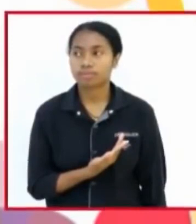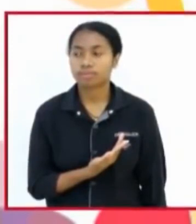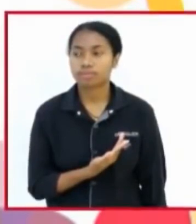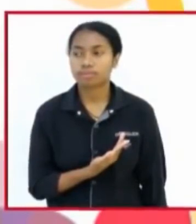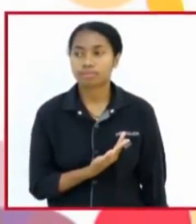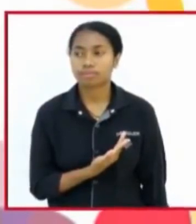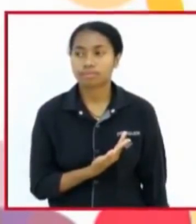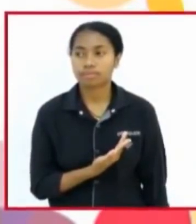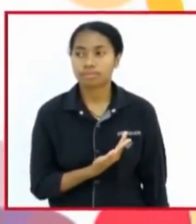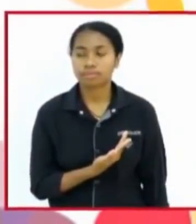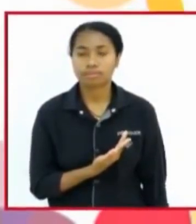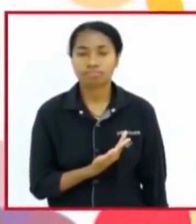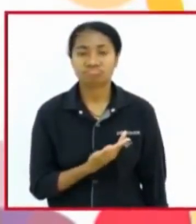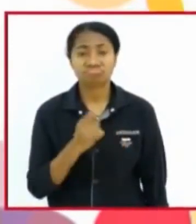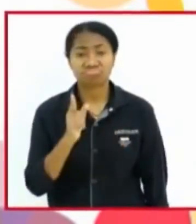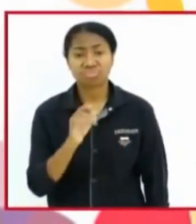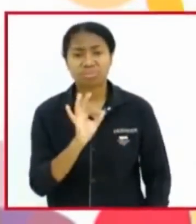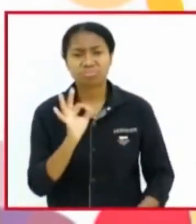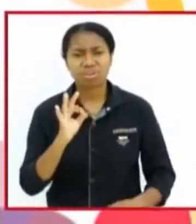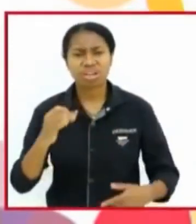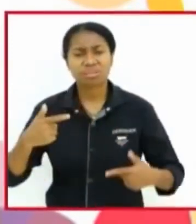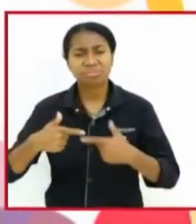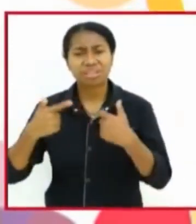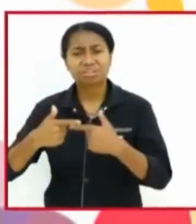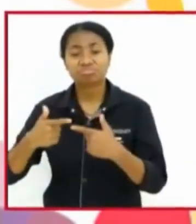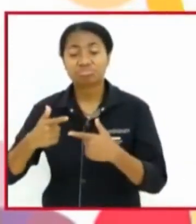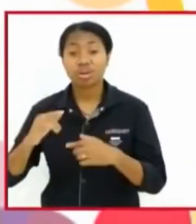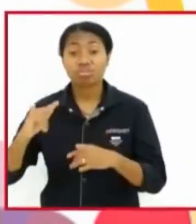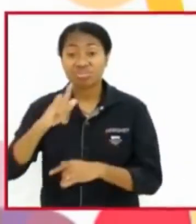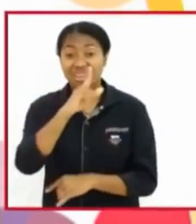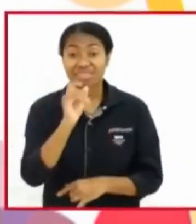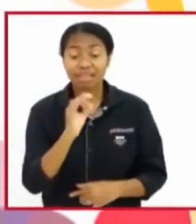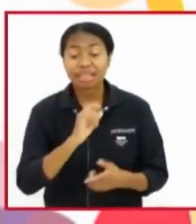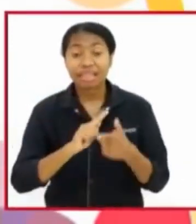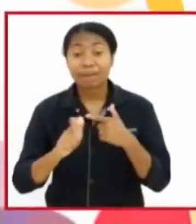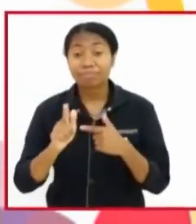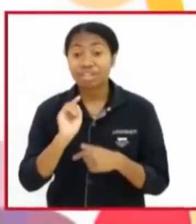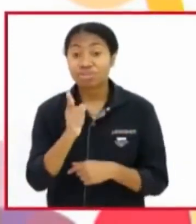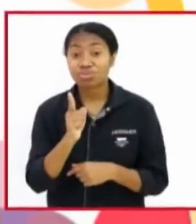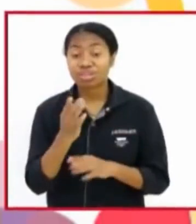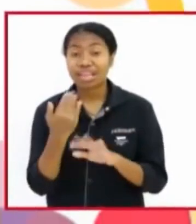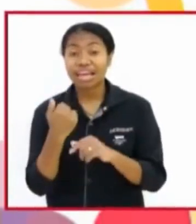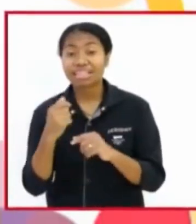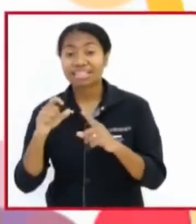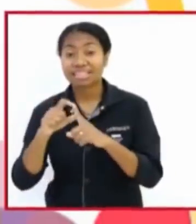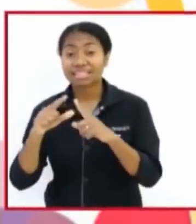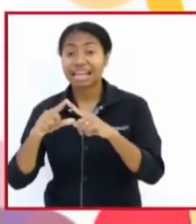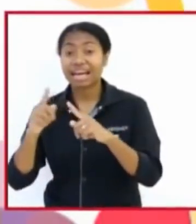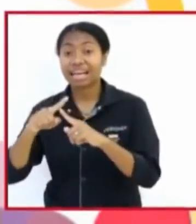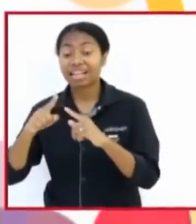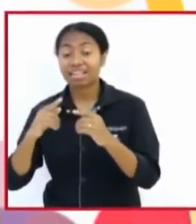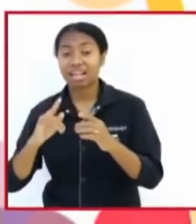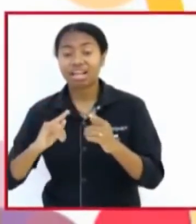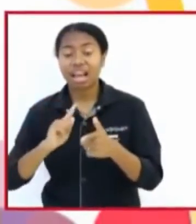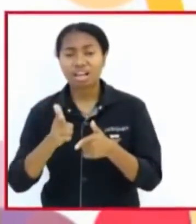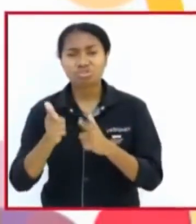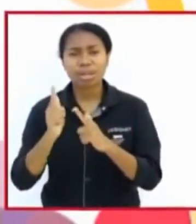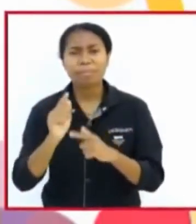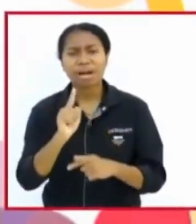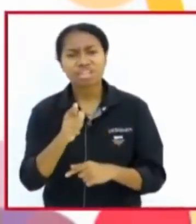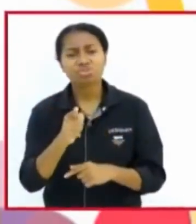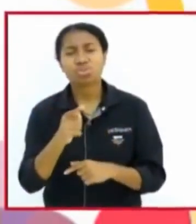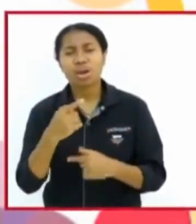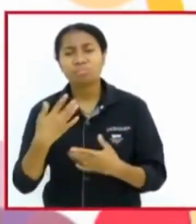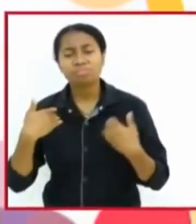tembakan dari darat Jadi bukan pertarungan udara dari darat itu menjatuhkan 19 selanjutnya begitu banyak pesawat